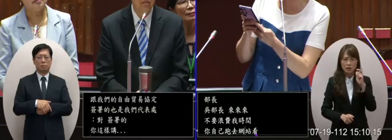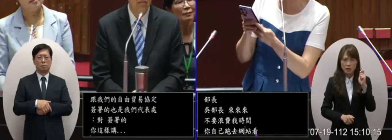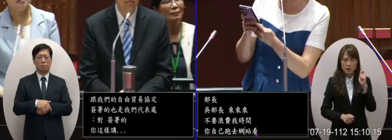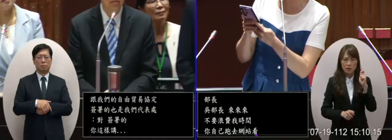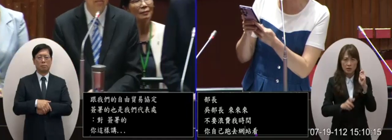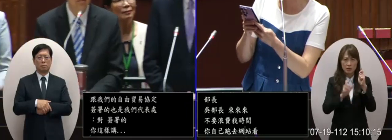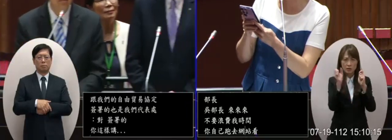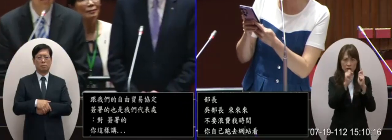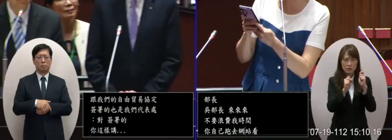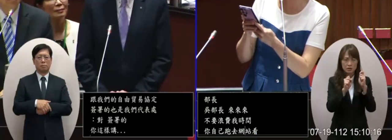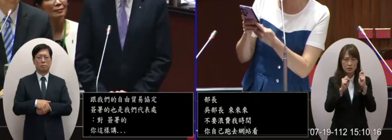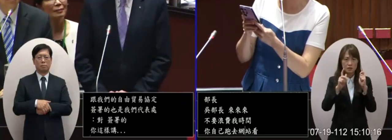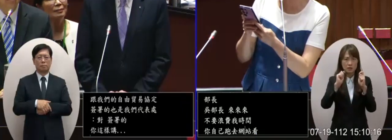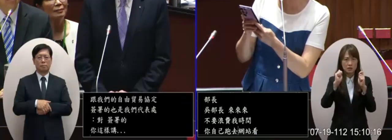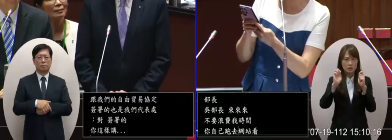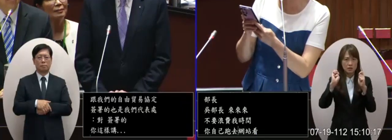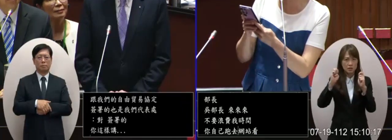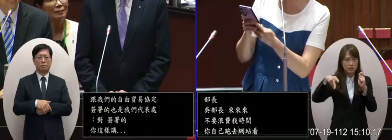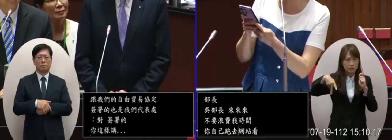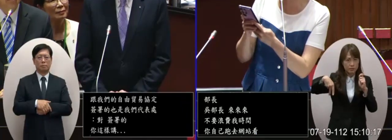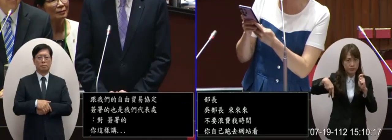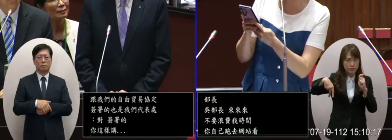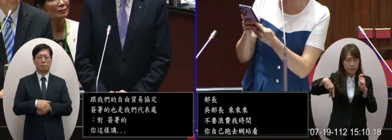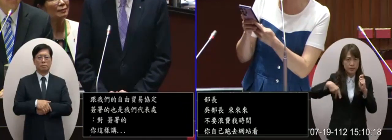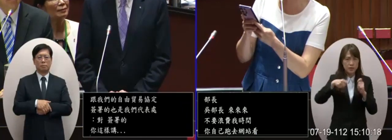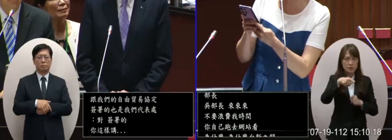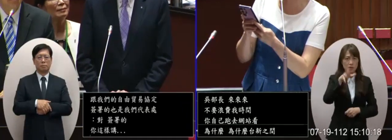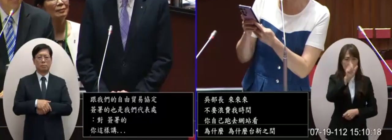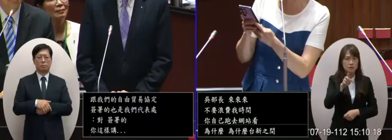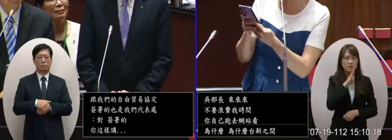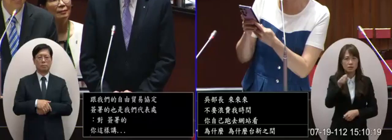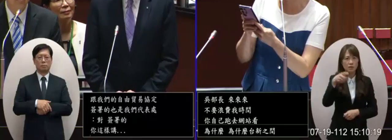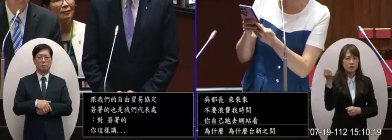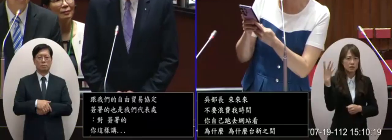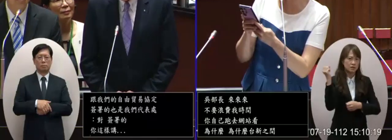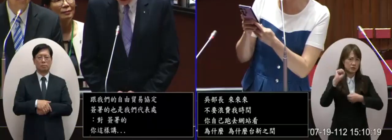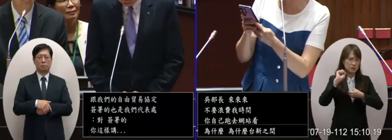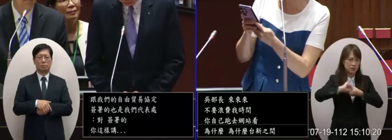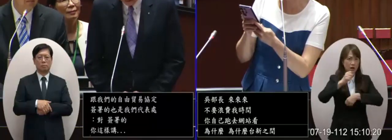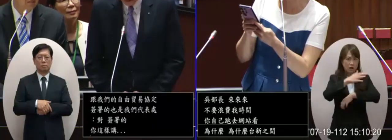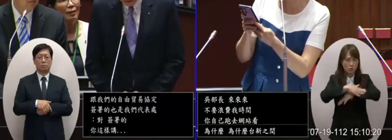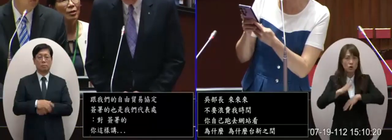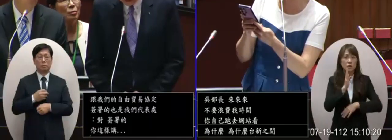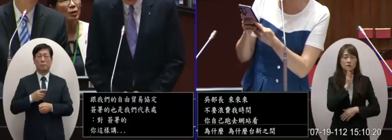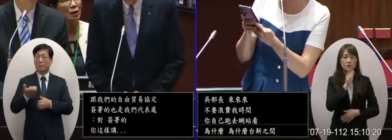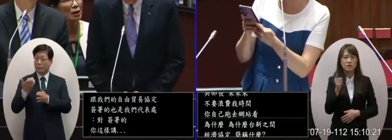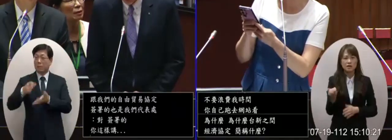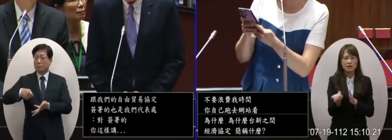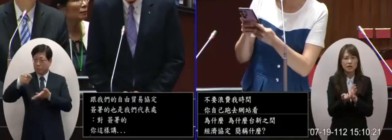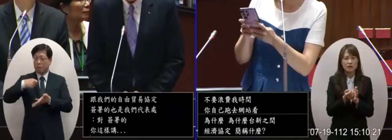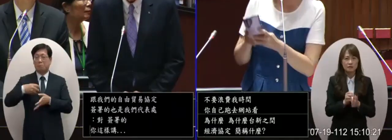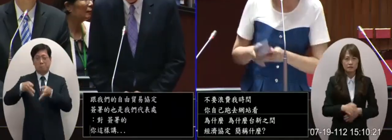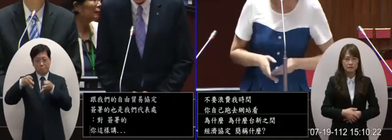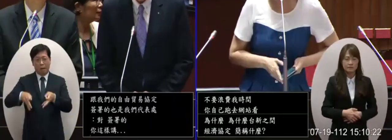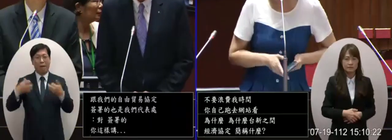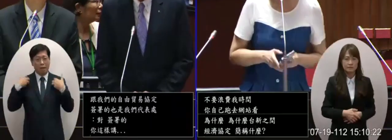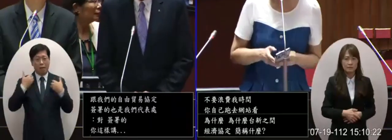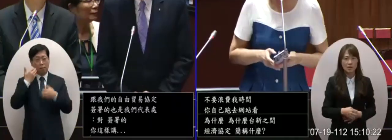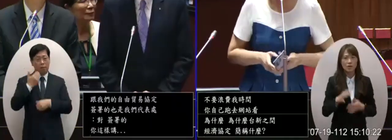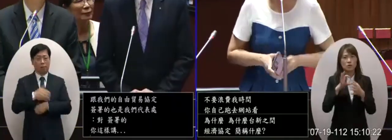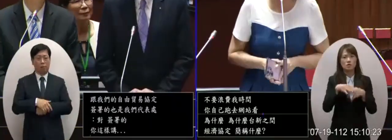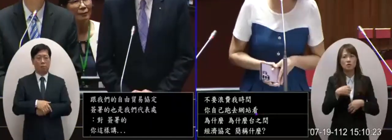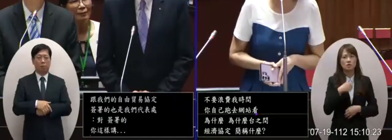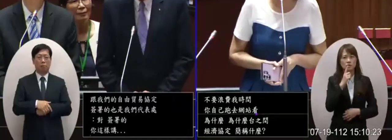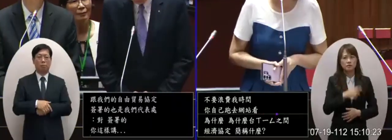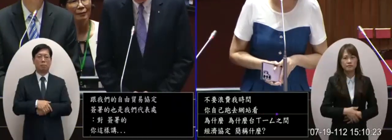ASTEP， 哈，这 S 就 Singapore， 哈，然后 你刚刚是讲签署的人， 所以我